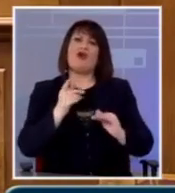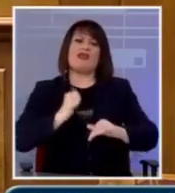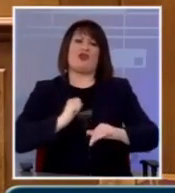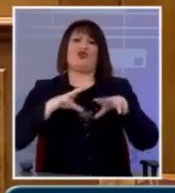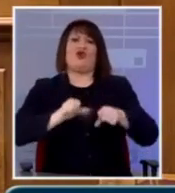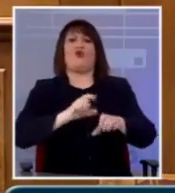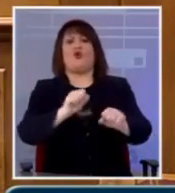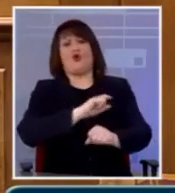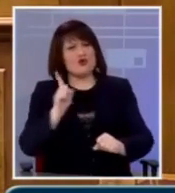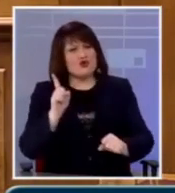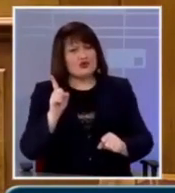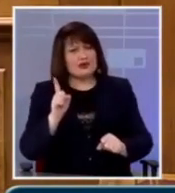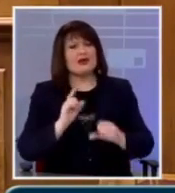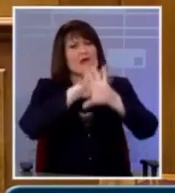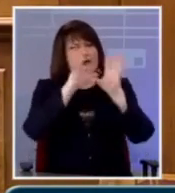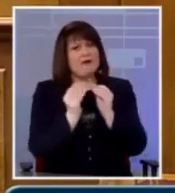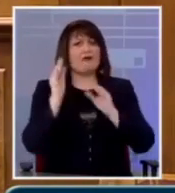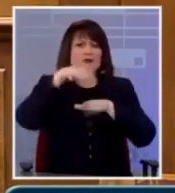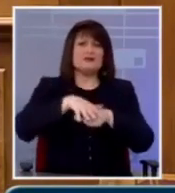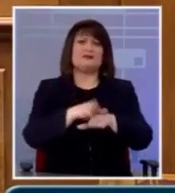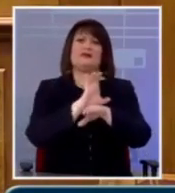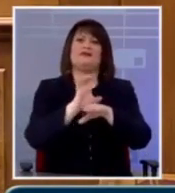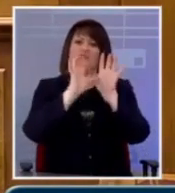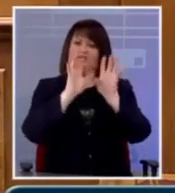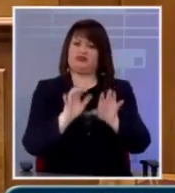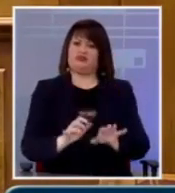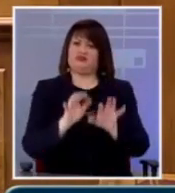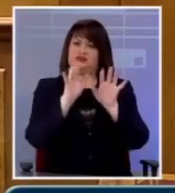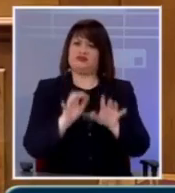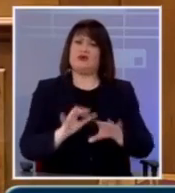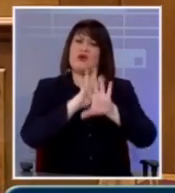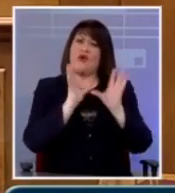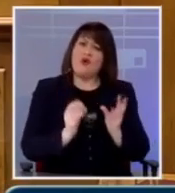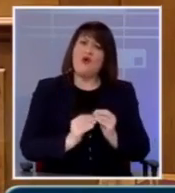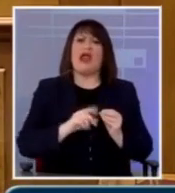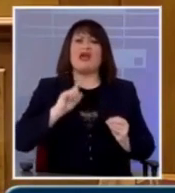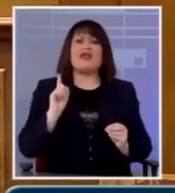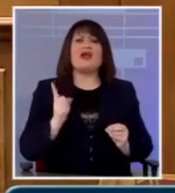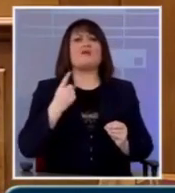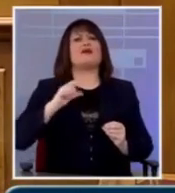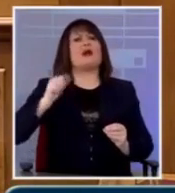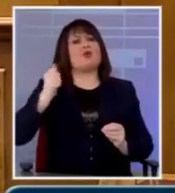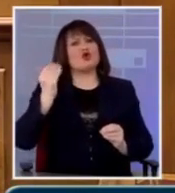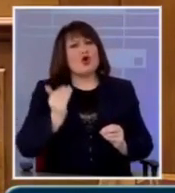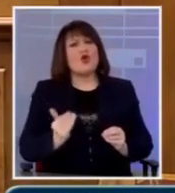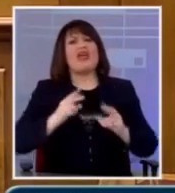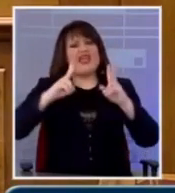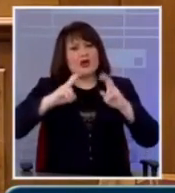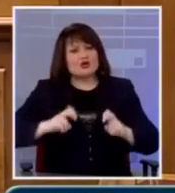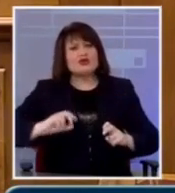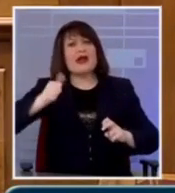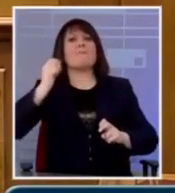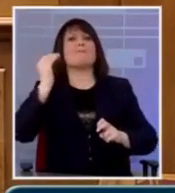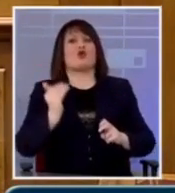και προωθούμε την πλήρη ενσωμάτωση στο ηλεκτρονικό σύστημα αξιόπιστων διαγνωστικών και θεραπευτικών πρωτοκόλων. Ειδικά για την